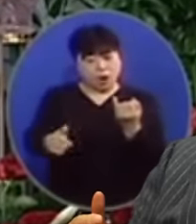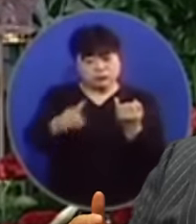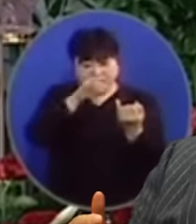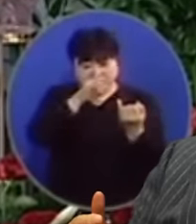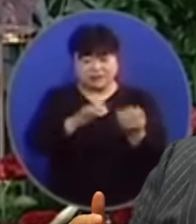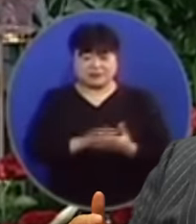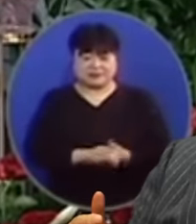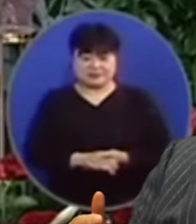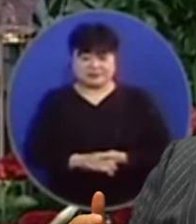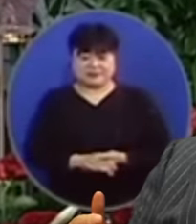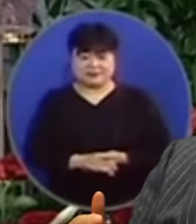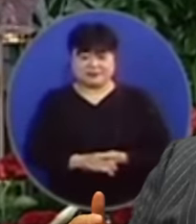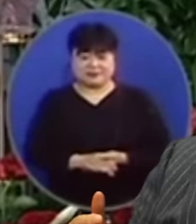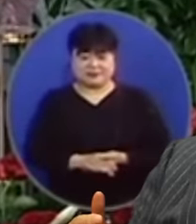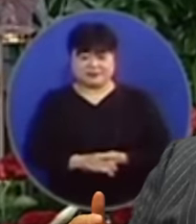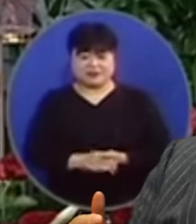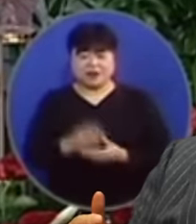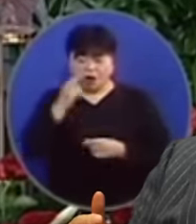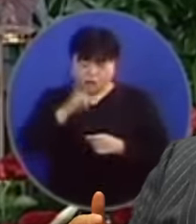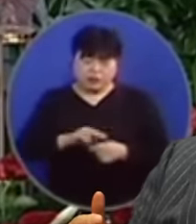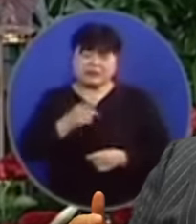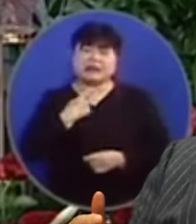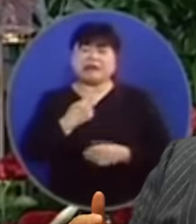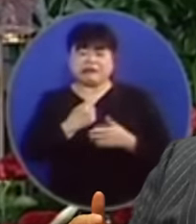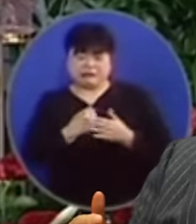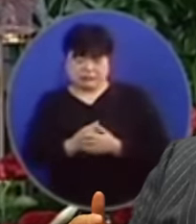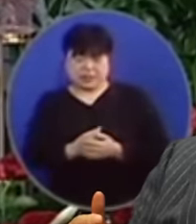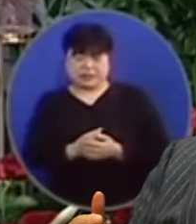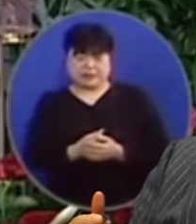있는데 그가 억울한 일을 당해서